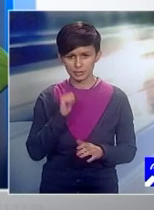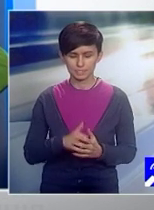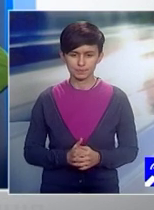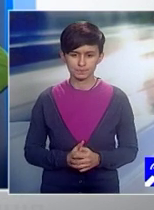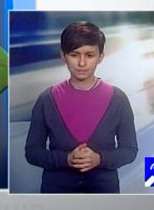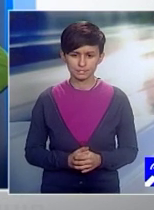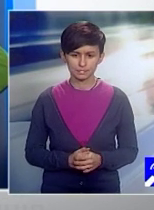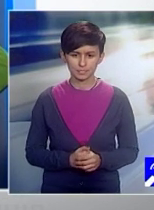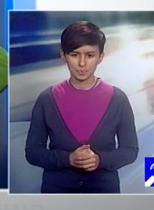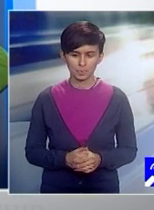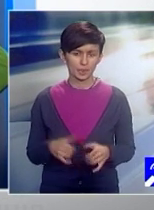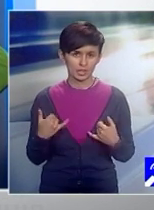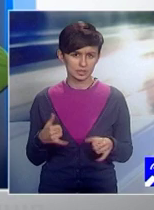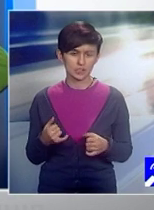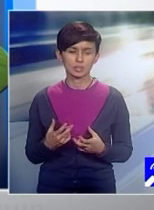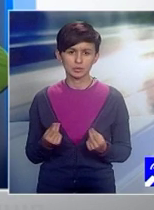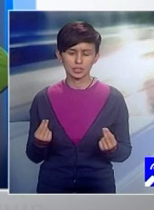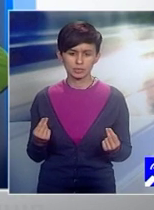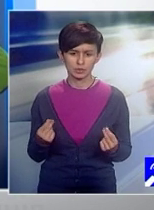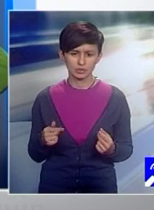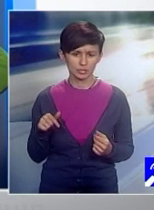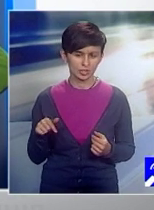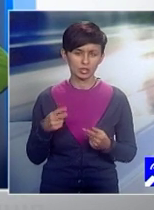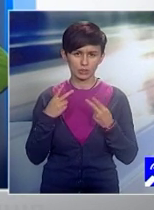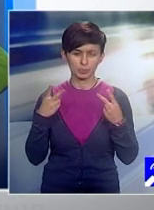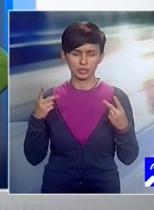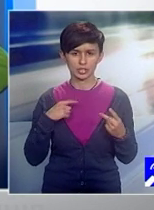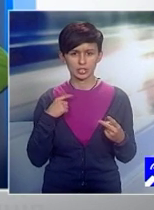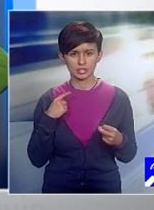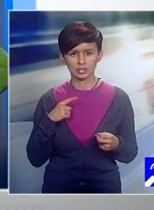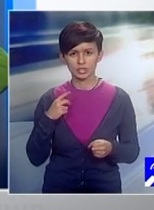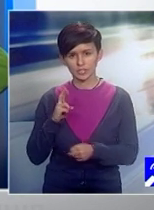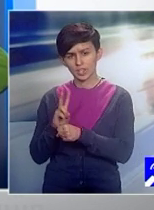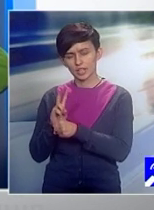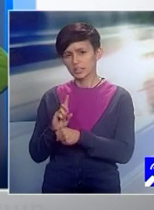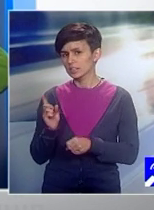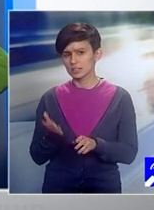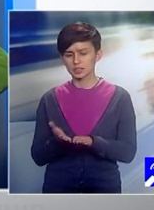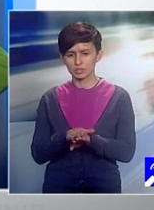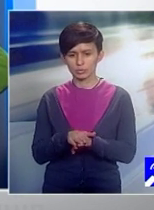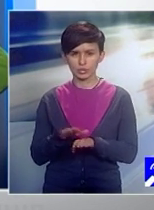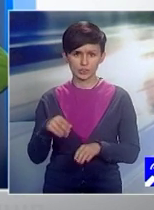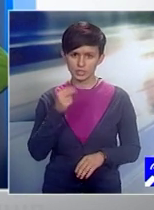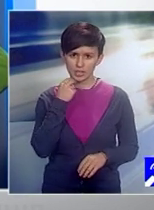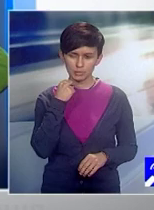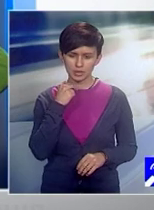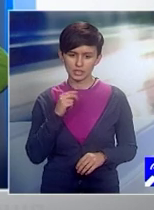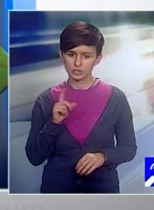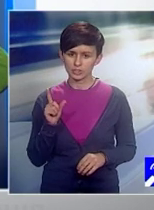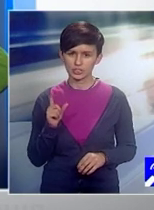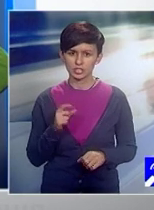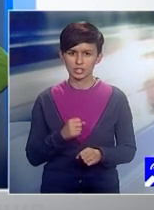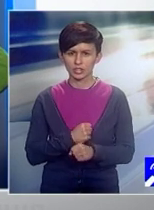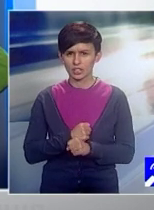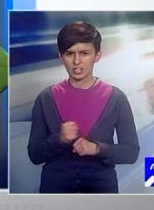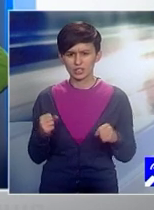și, da, acolo prioritățile cam astea sunt, să ai grijă să nu mori, să ai grijă să ai mâncare și să ai grijă să nu înghezi de frig